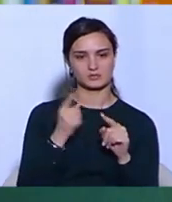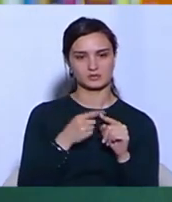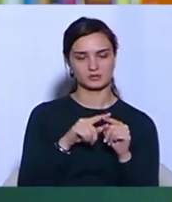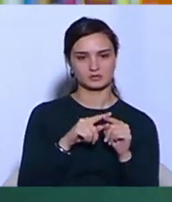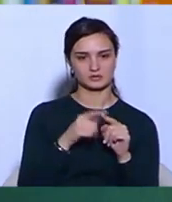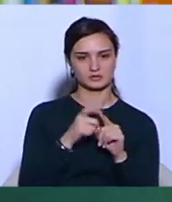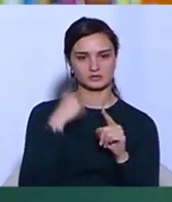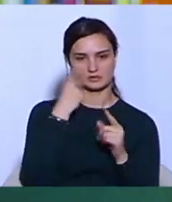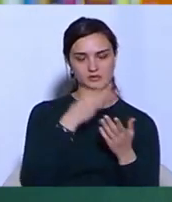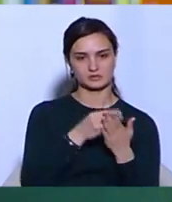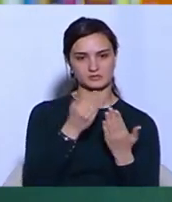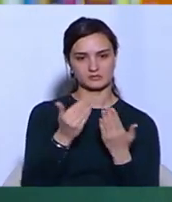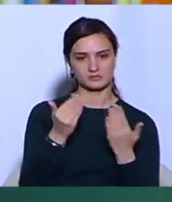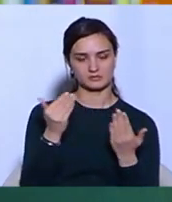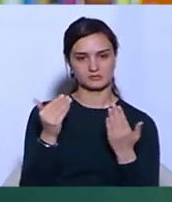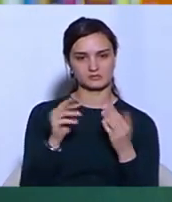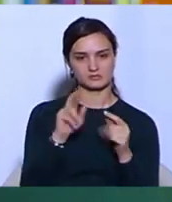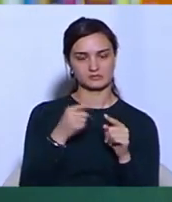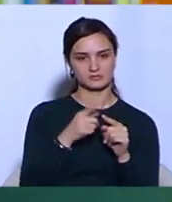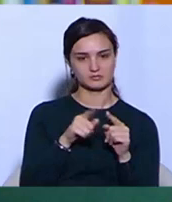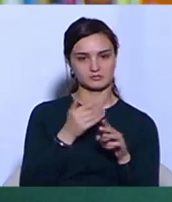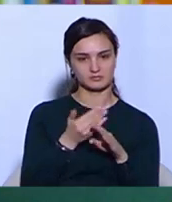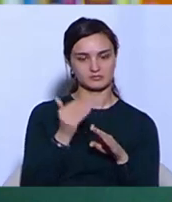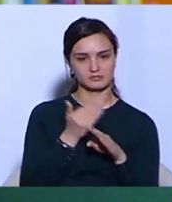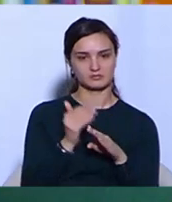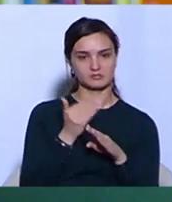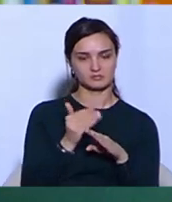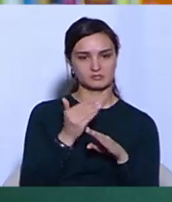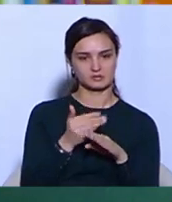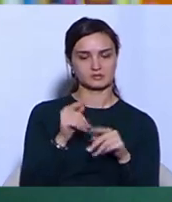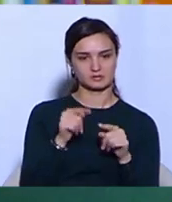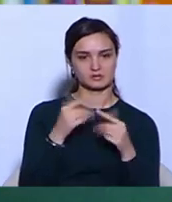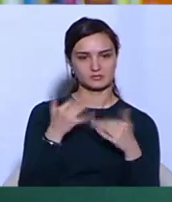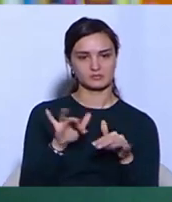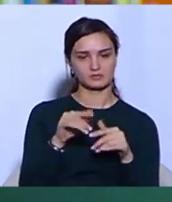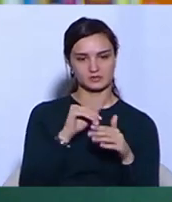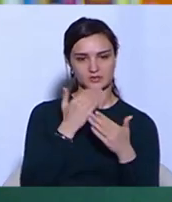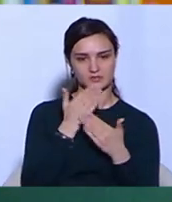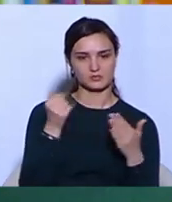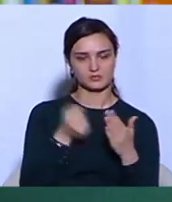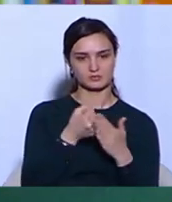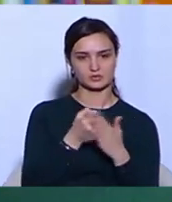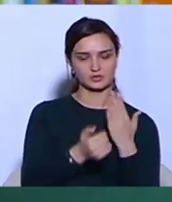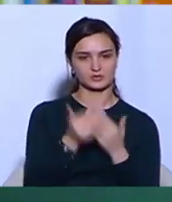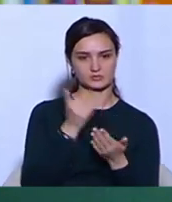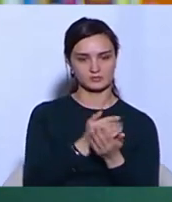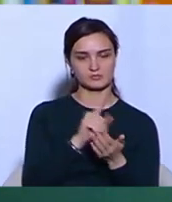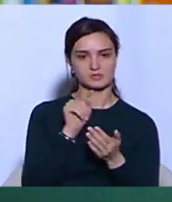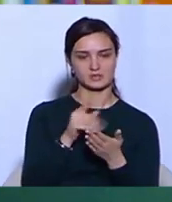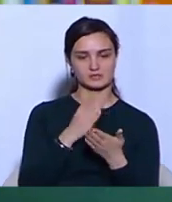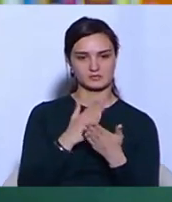ეს ძალიან ინდივიდუალურია, ხომ? და ესე ნელ-ნელა მივდივართ უკვე საბოლოო შედეგამდე, რომ მას